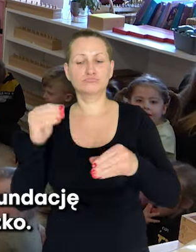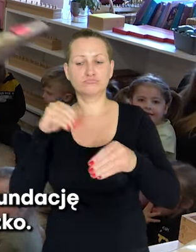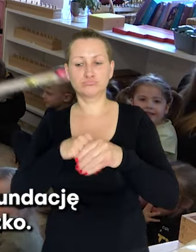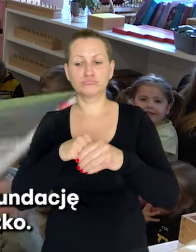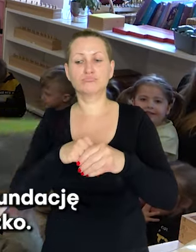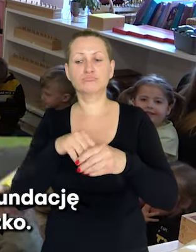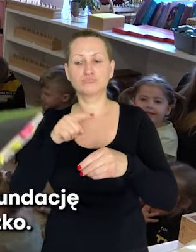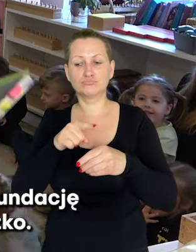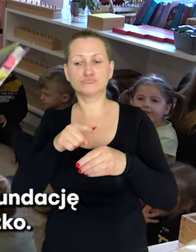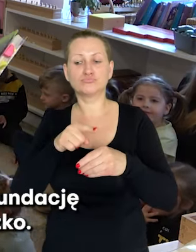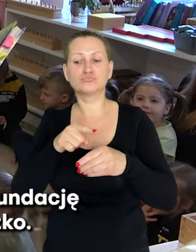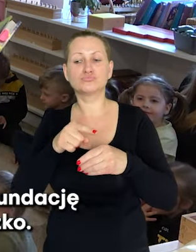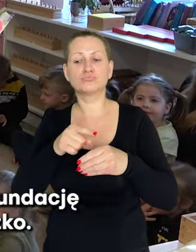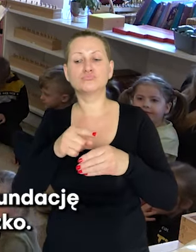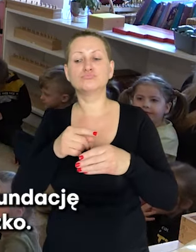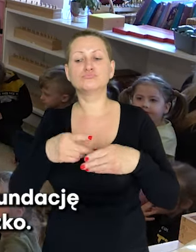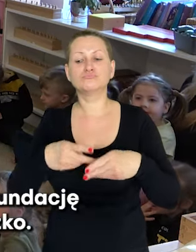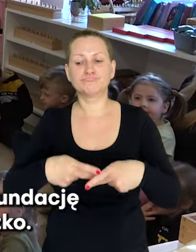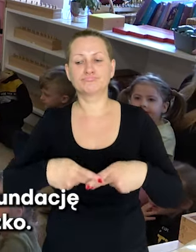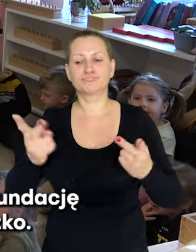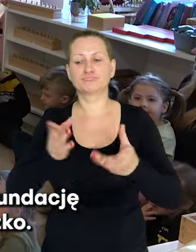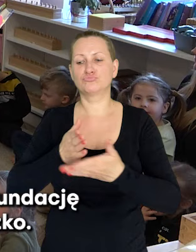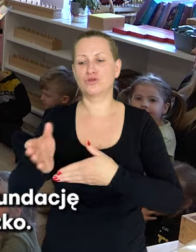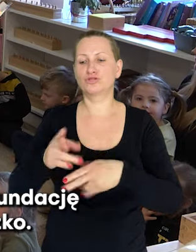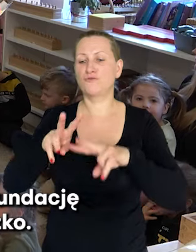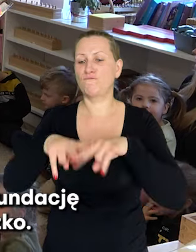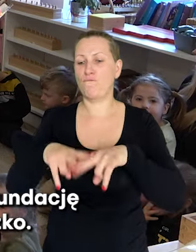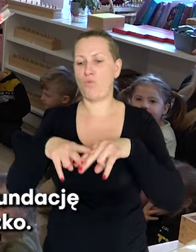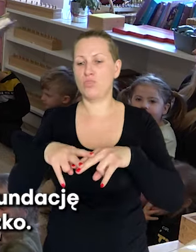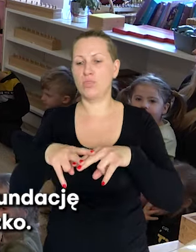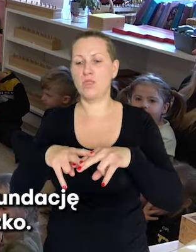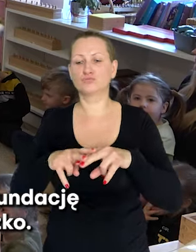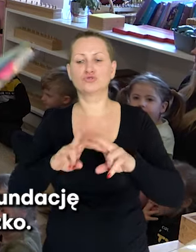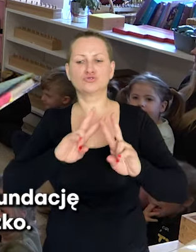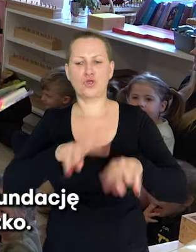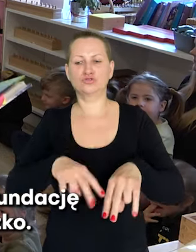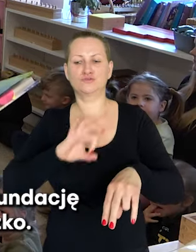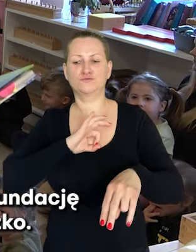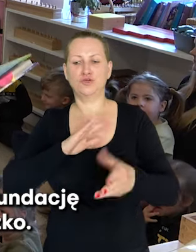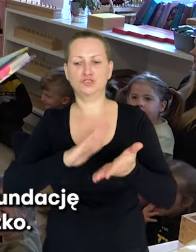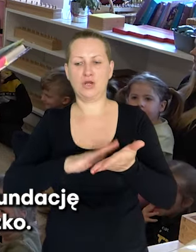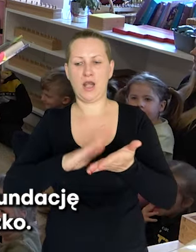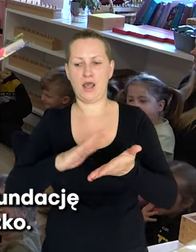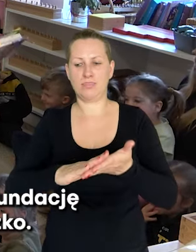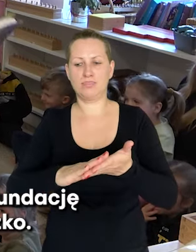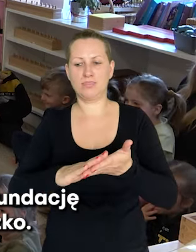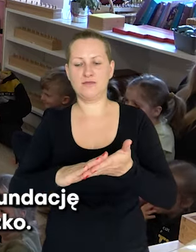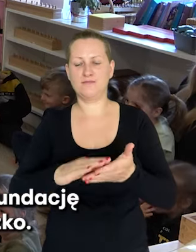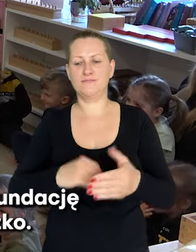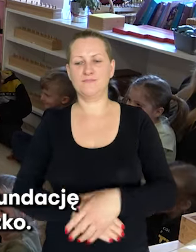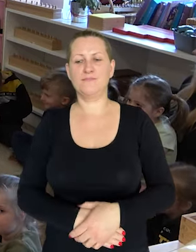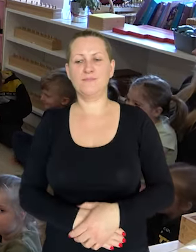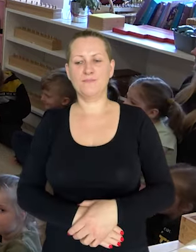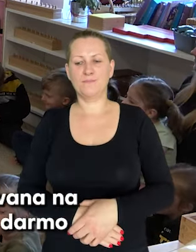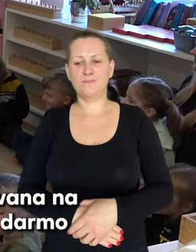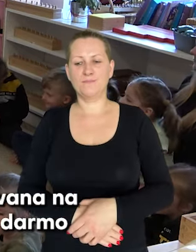który był wydany przez Fundację Zostaw swój ślad Pauli